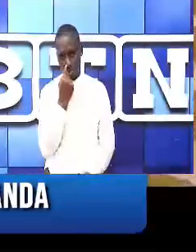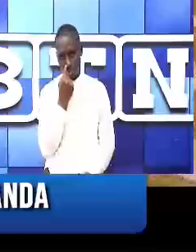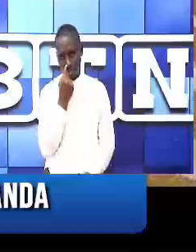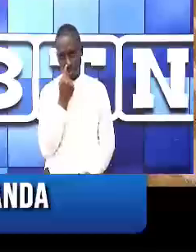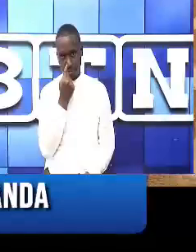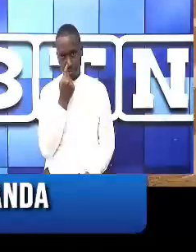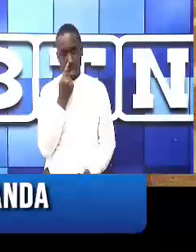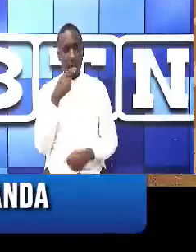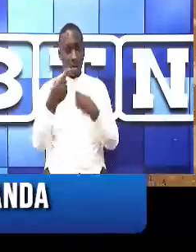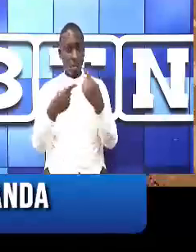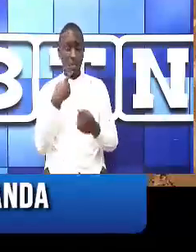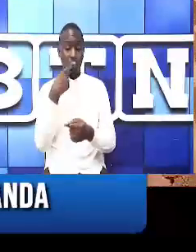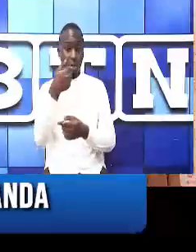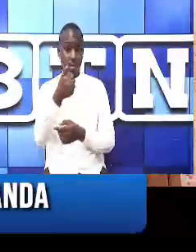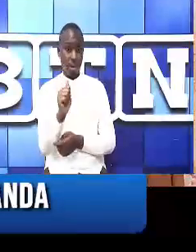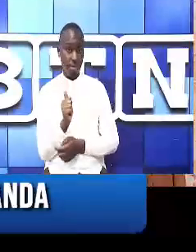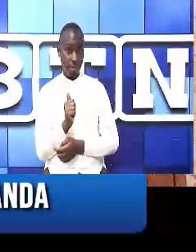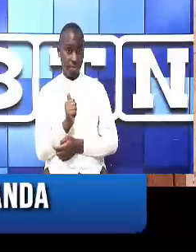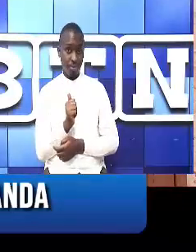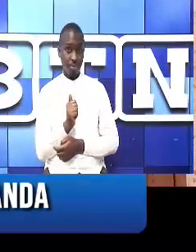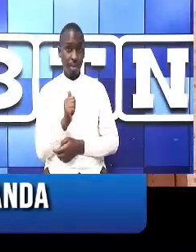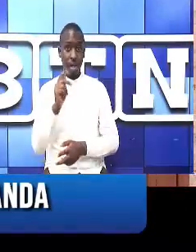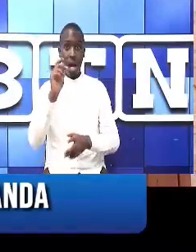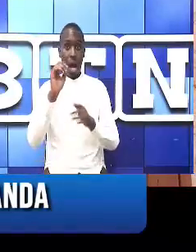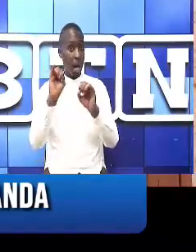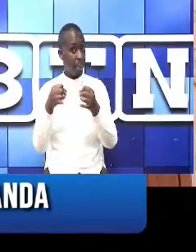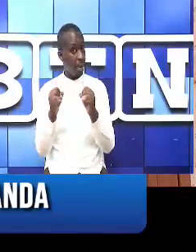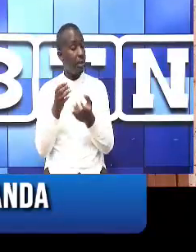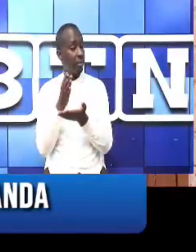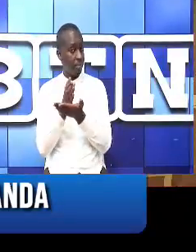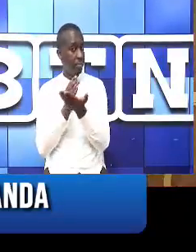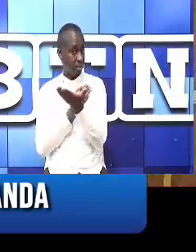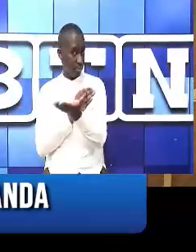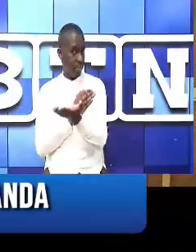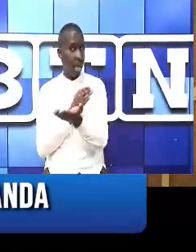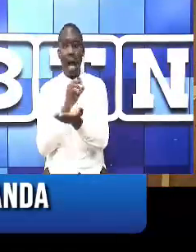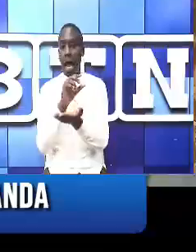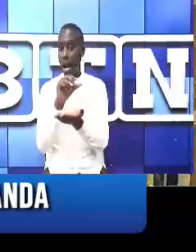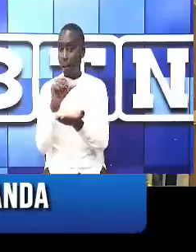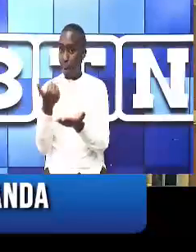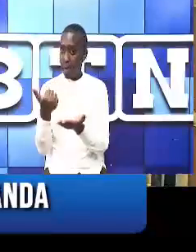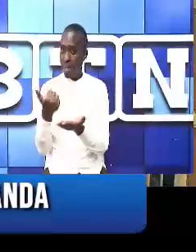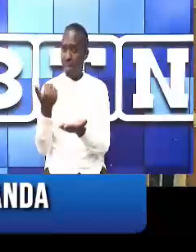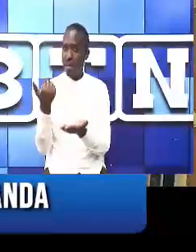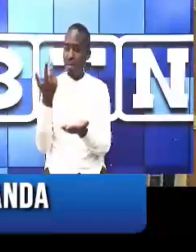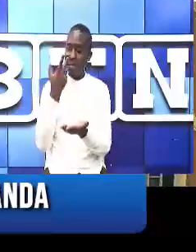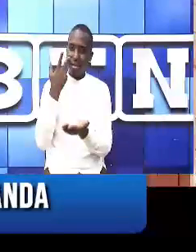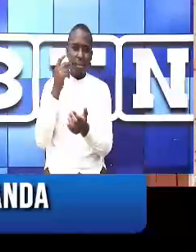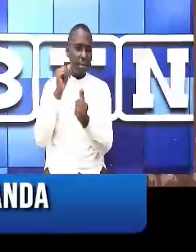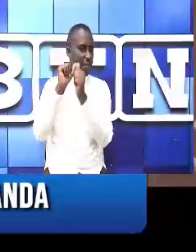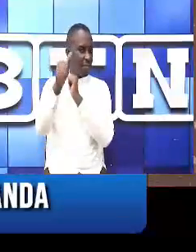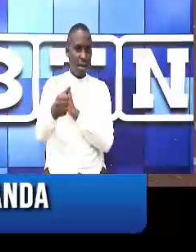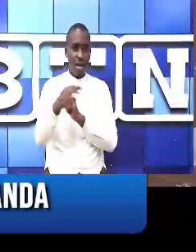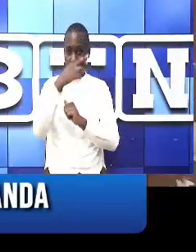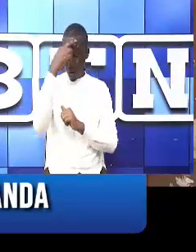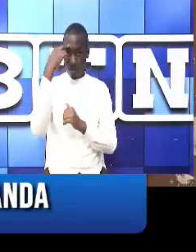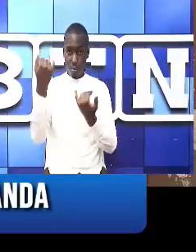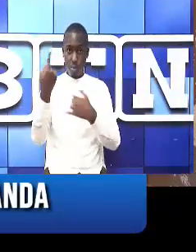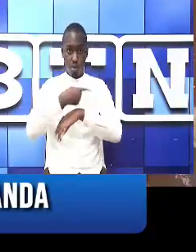wenda nyiri aho ngaho mu by'ukuri hari abagerageza hari abandi bikiri kure niyo mpamvu uyu munsi turi